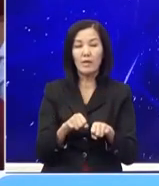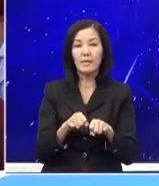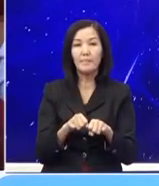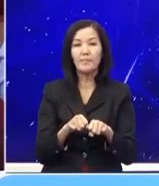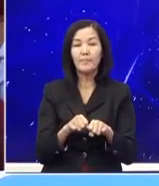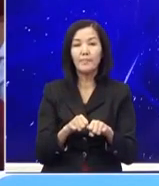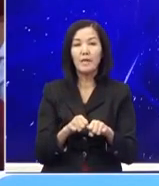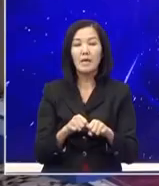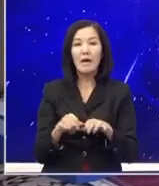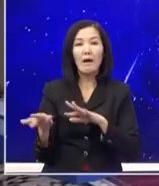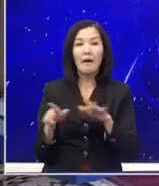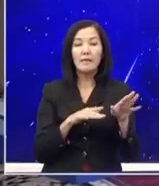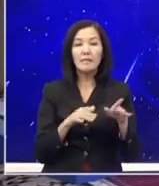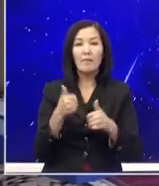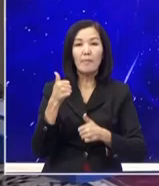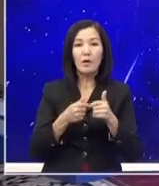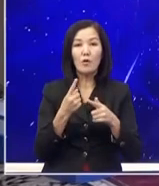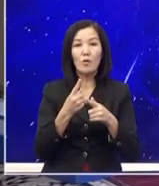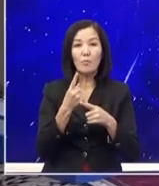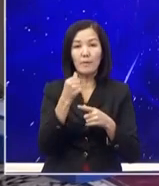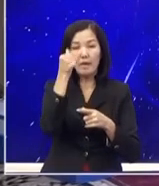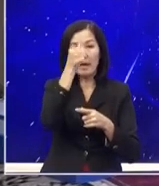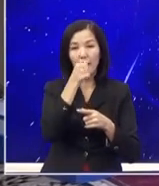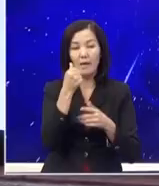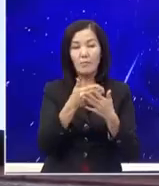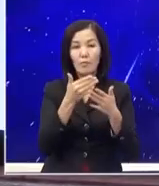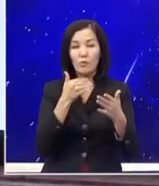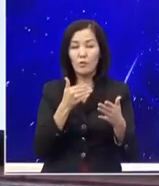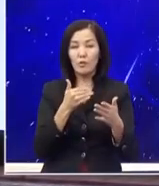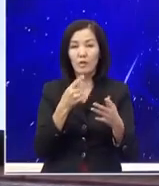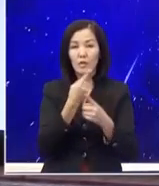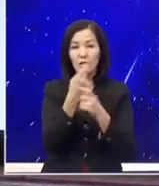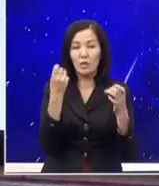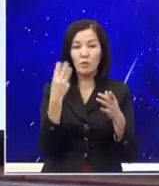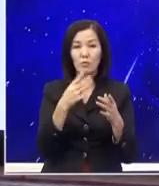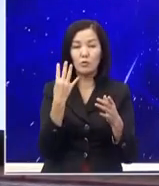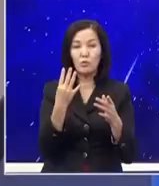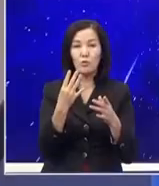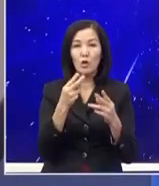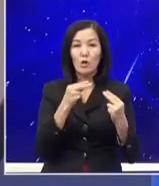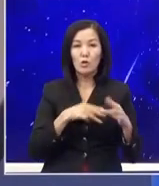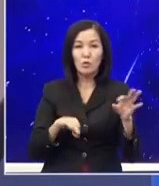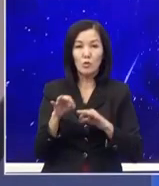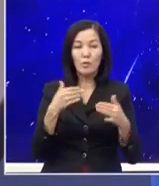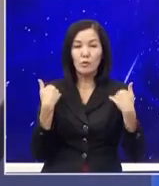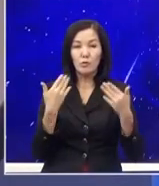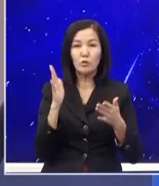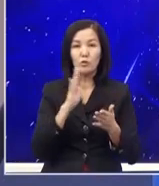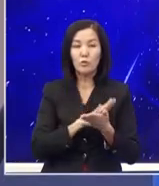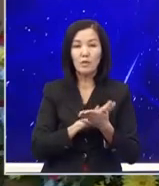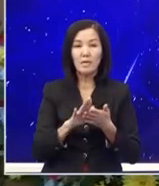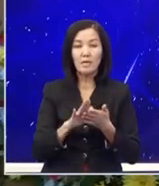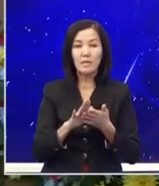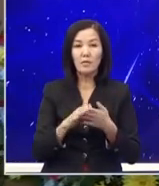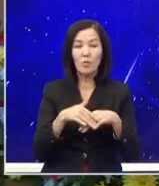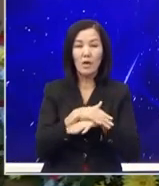шаңырақ акциясы аясындағы байқау бір ай бұрын жарияланған. Бүгінге дейін қатысушылардан 34 жұмыс келіп түсті. Оның ішінде суды тазарту сүзгісі